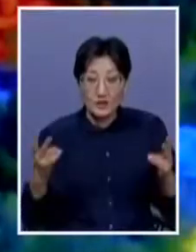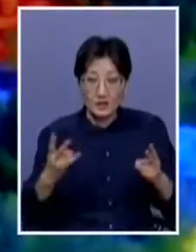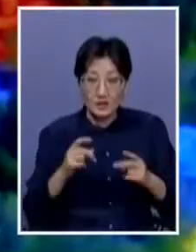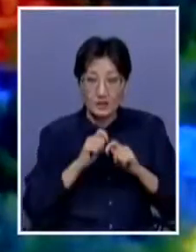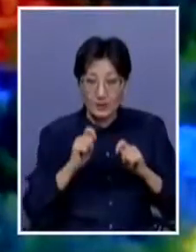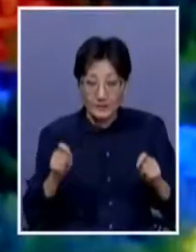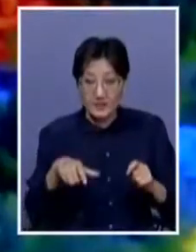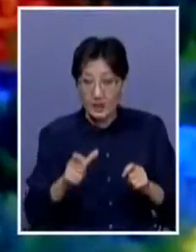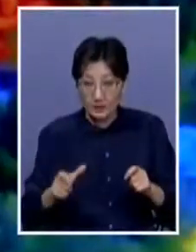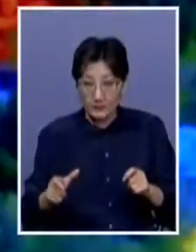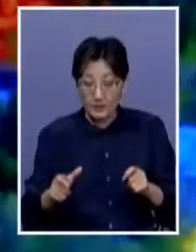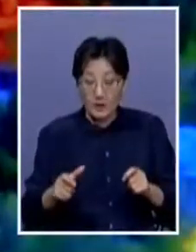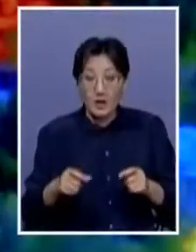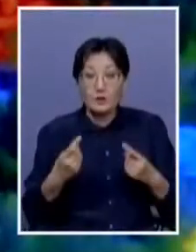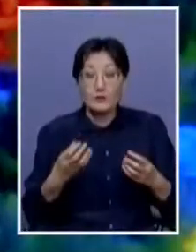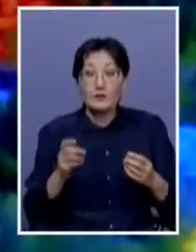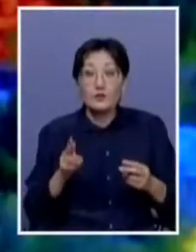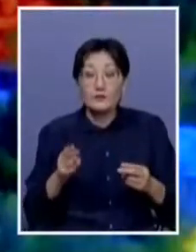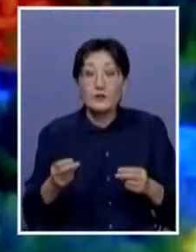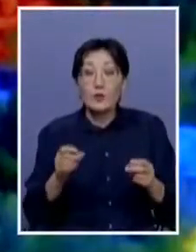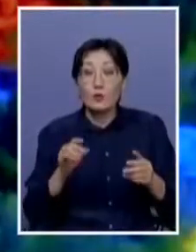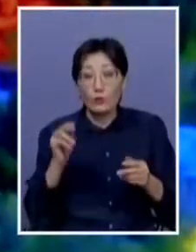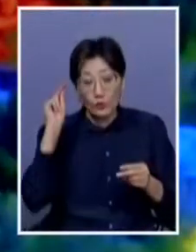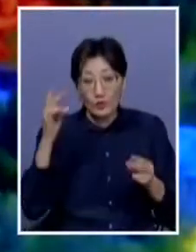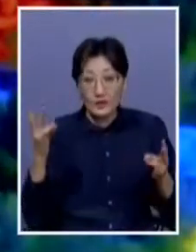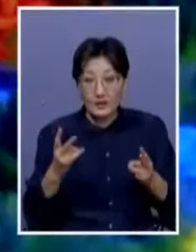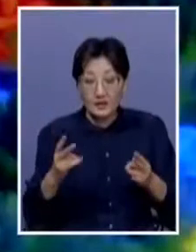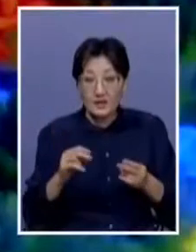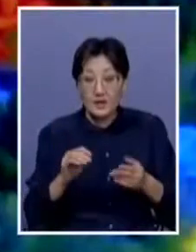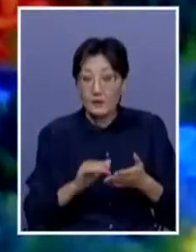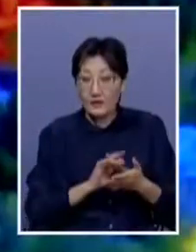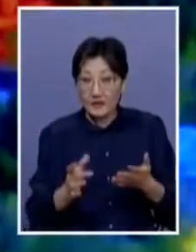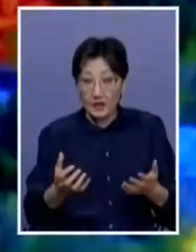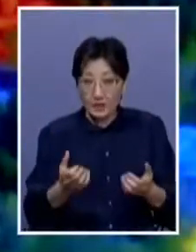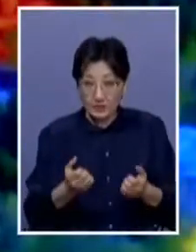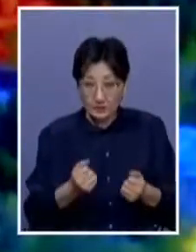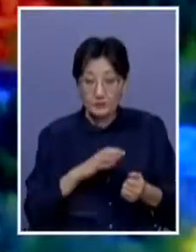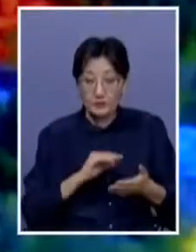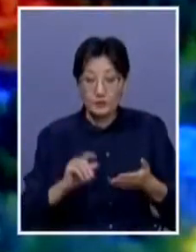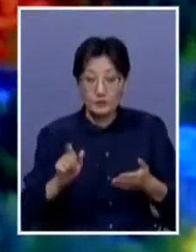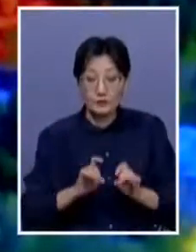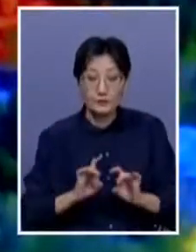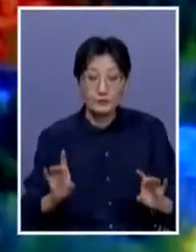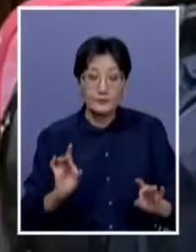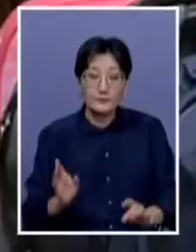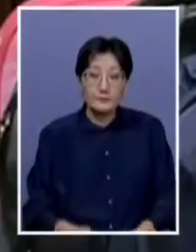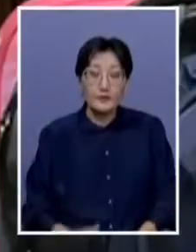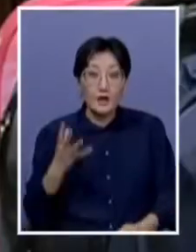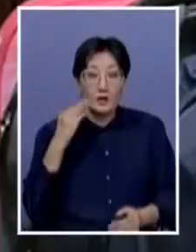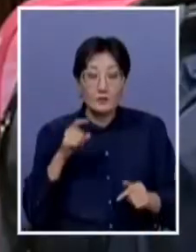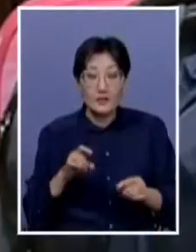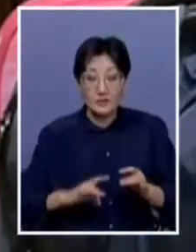табыс еткендер. Одан бөлек тағы кімдер оқуға керек заттарға қарық болды? Жадыра Омар жан айтсын.